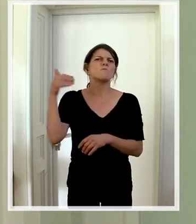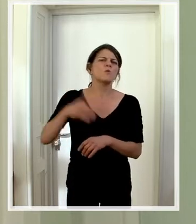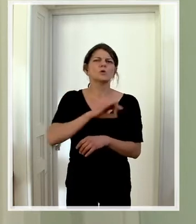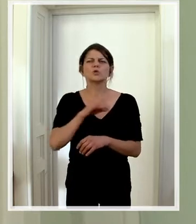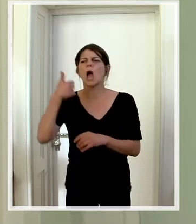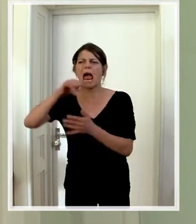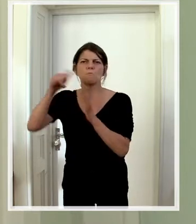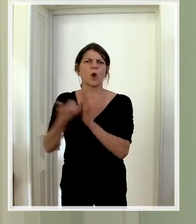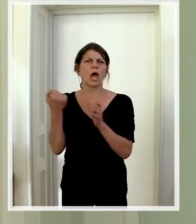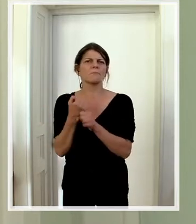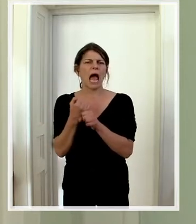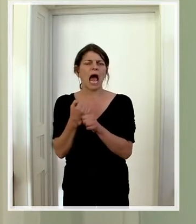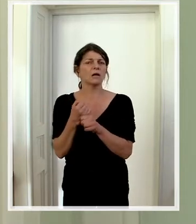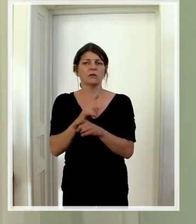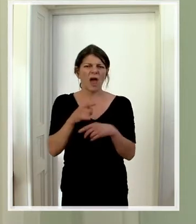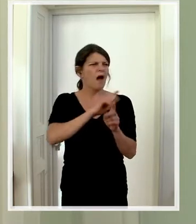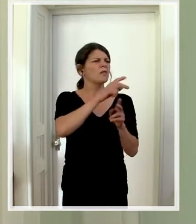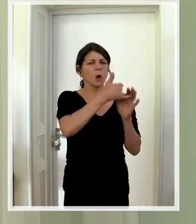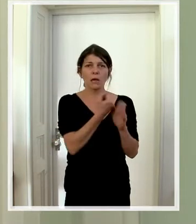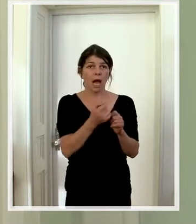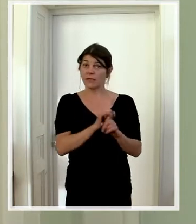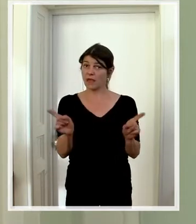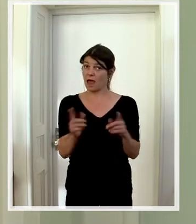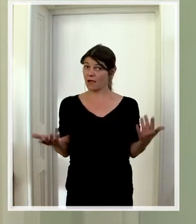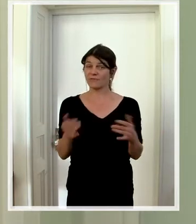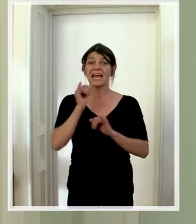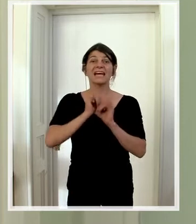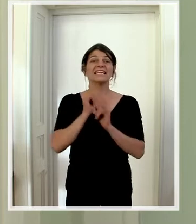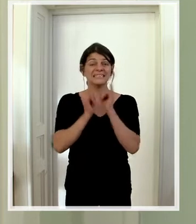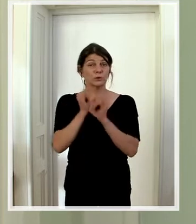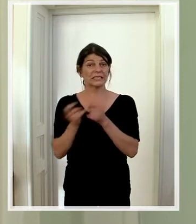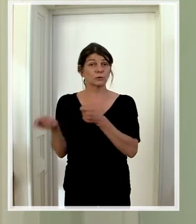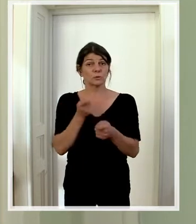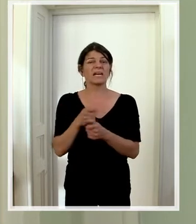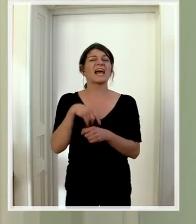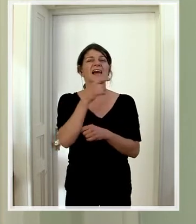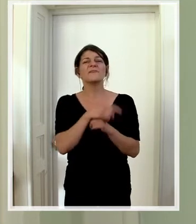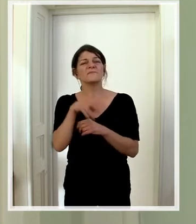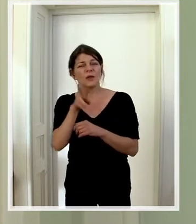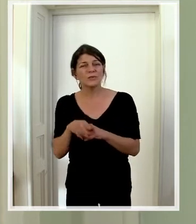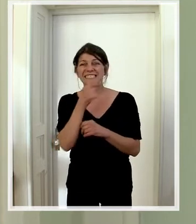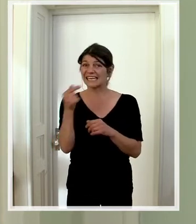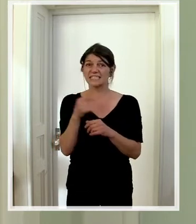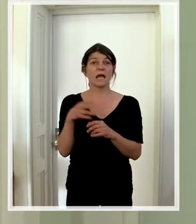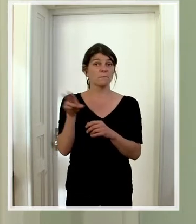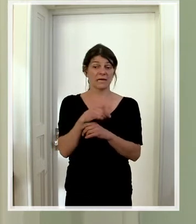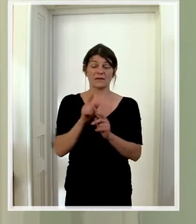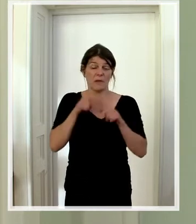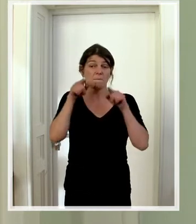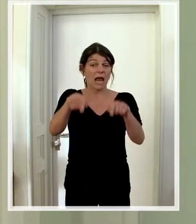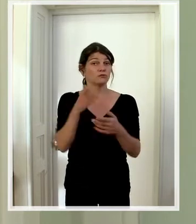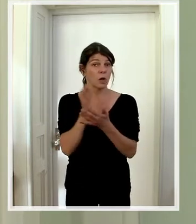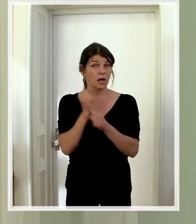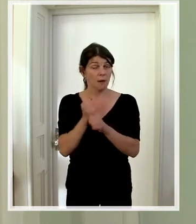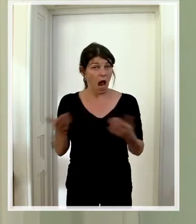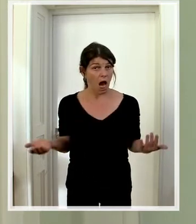machen, ein anderes Projekt machen. Wir sehen jetzt, der Industriezubringer von dort zu Dresden wird parallel zu der S-Bahn zwangsläufig vorantrieben. Es ist also nicht so, dass man das Gefühl